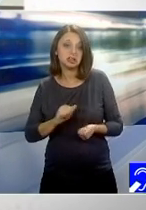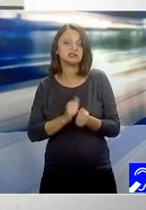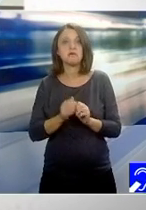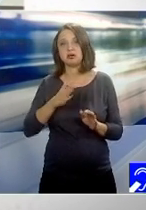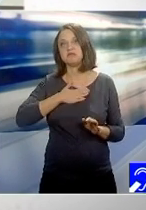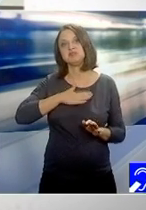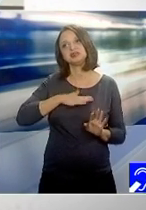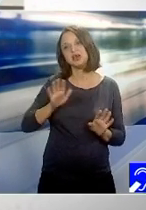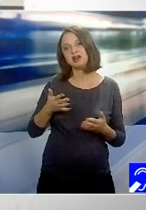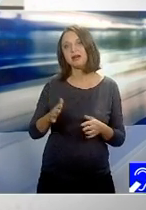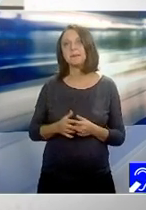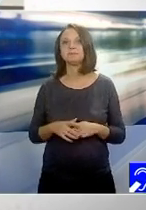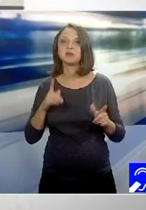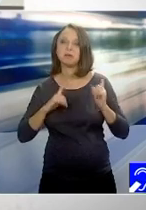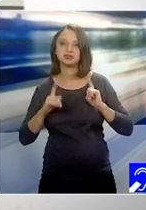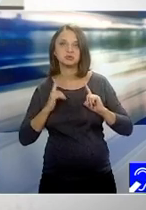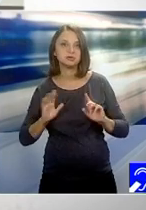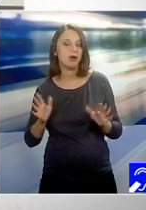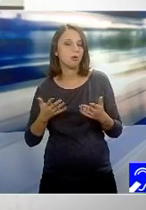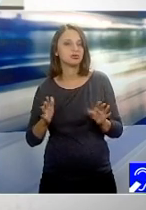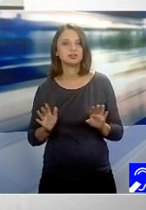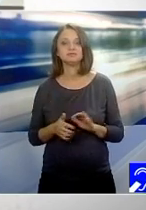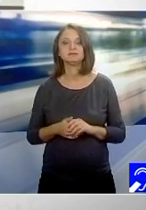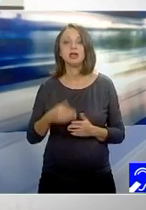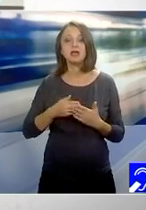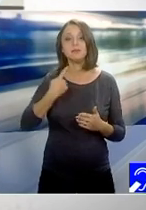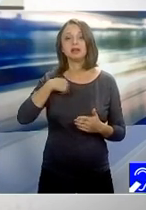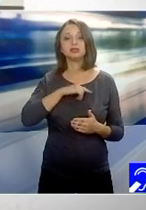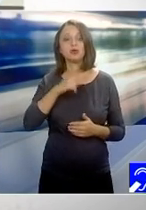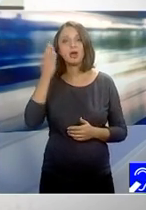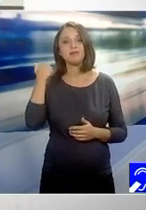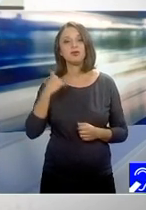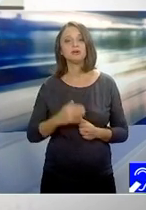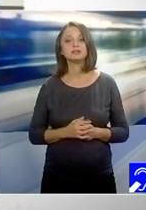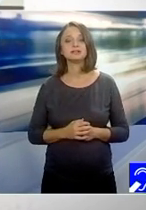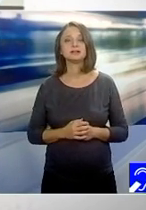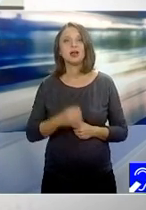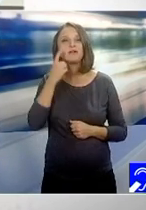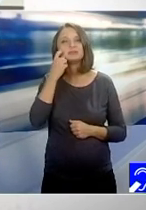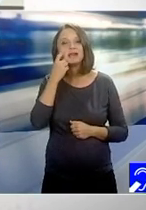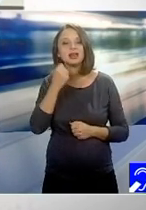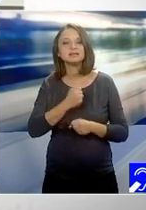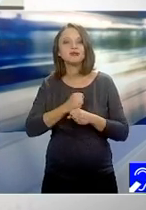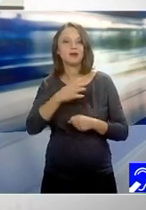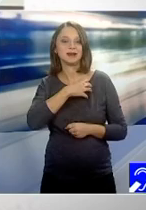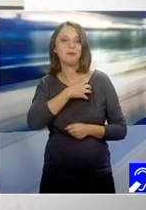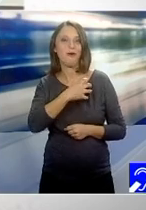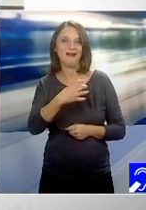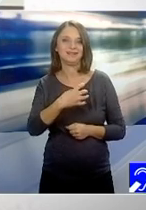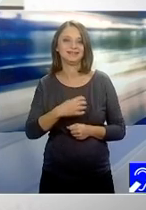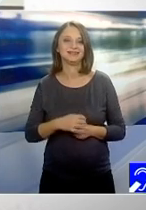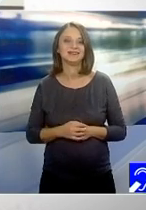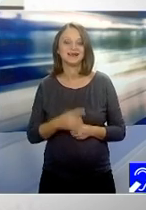plăcere. Este pentru noi, a fost o experiență extrem de, să zic, de bogată, ca